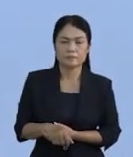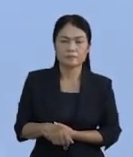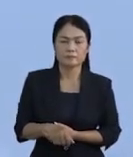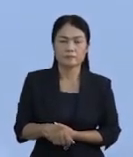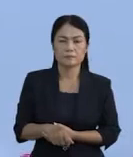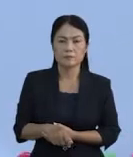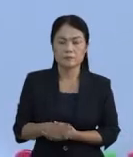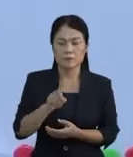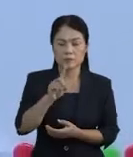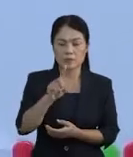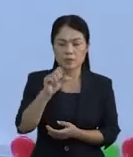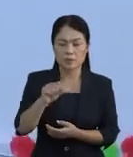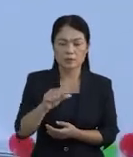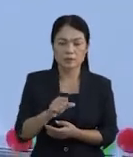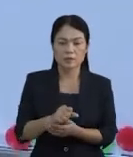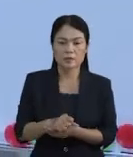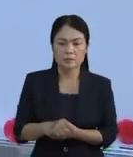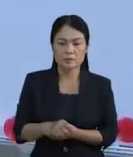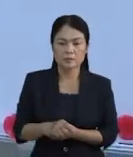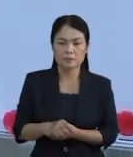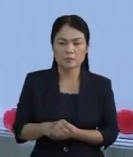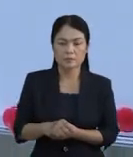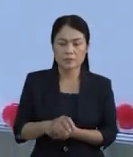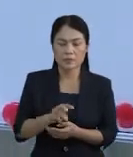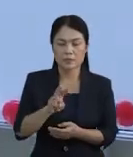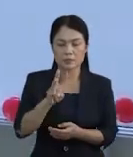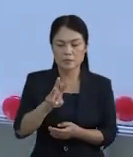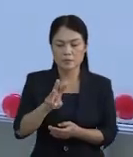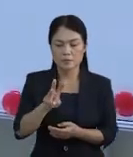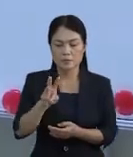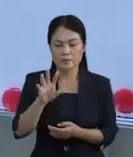và muối rồi mà anh tiếp con xám sập